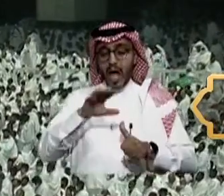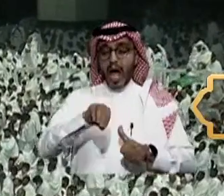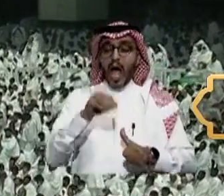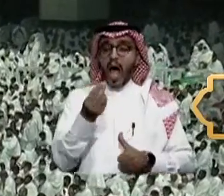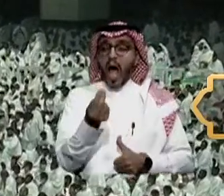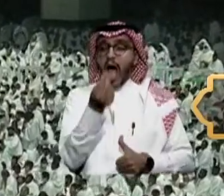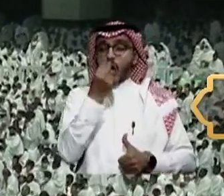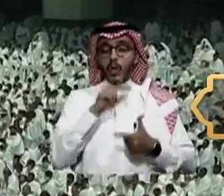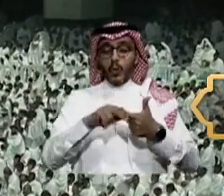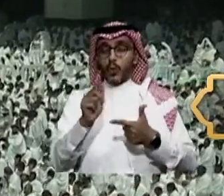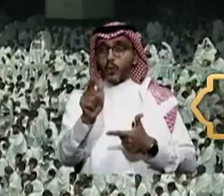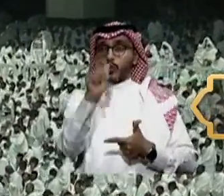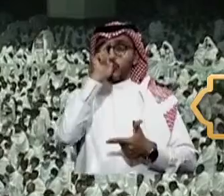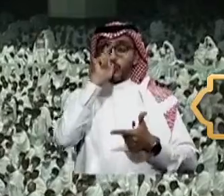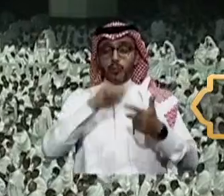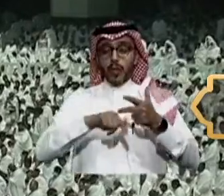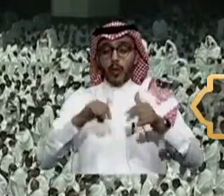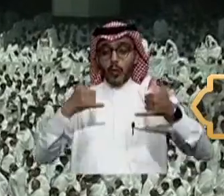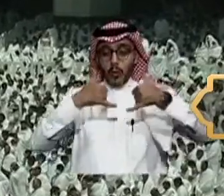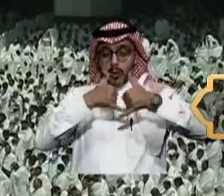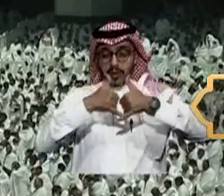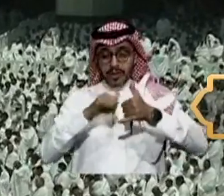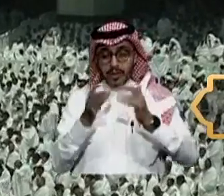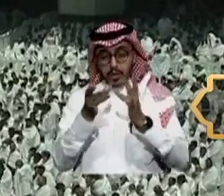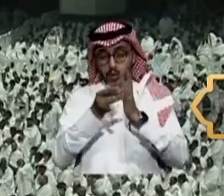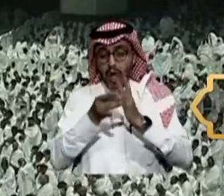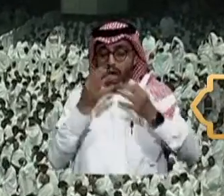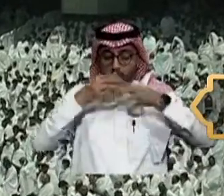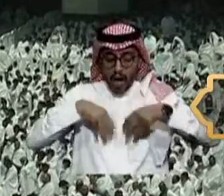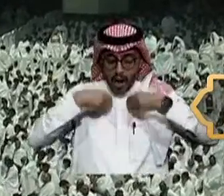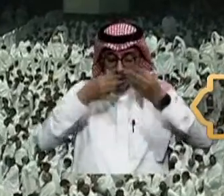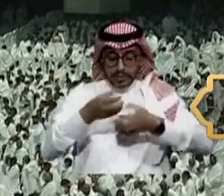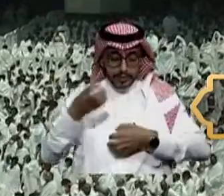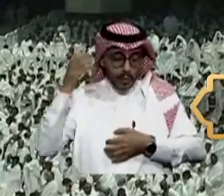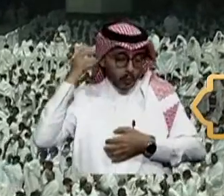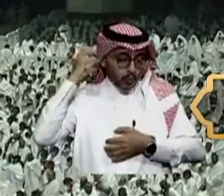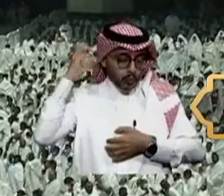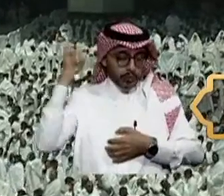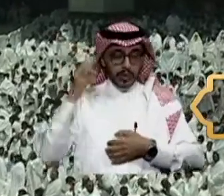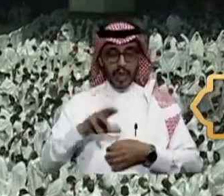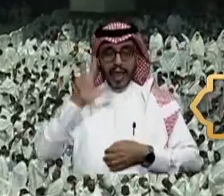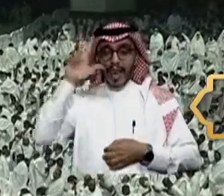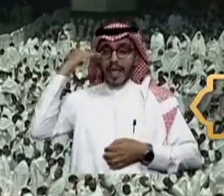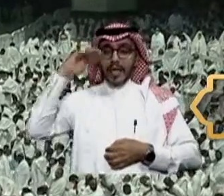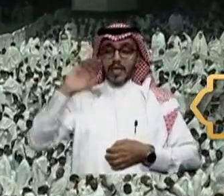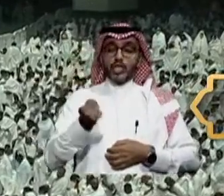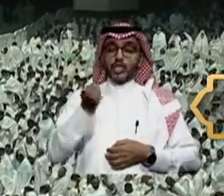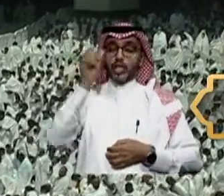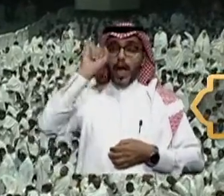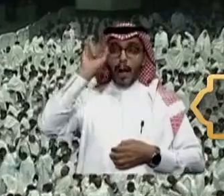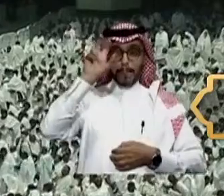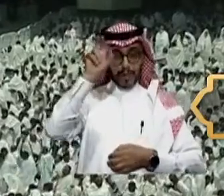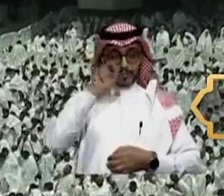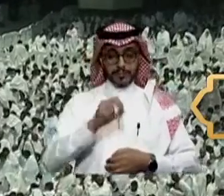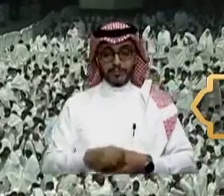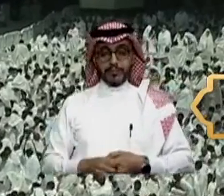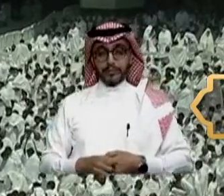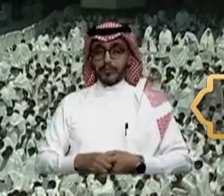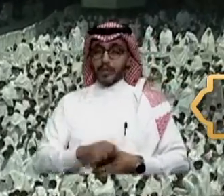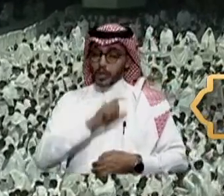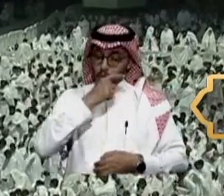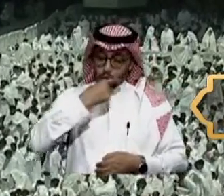الاكل والشرب والجماع والقيء والحجامه ولم يصح عن صلى الله عليه